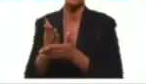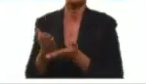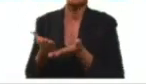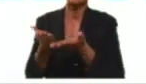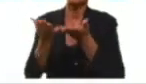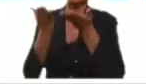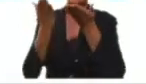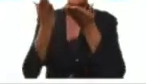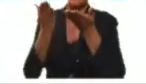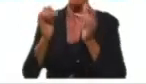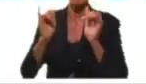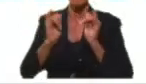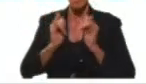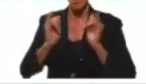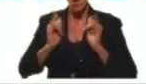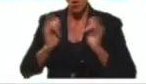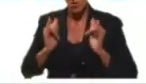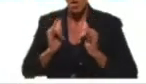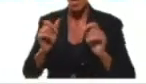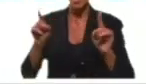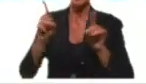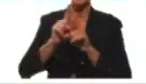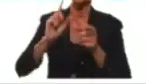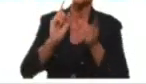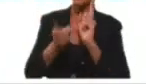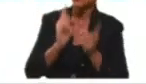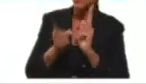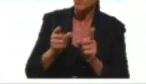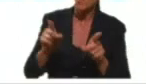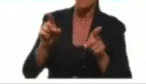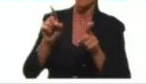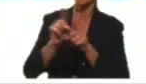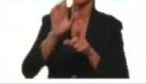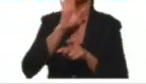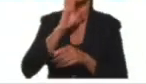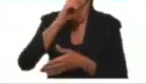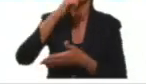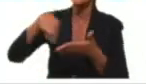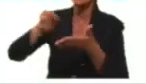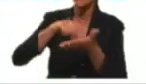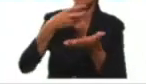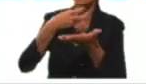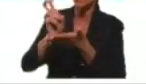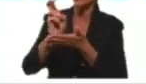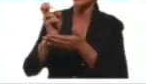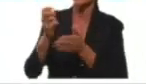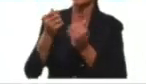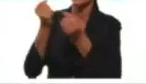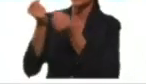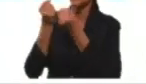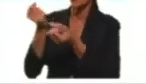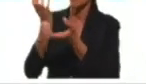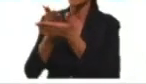i szybkość jazdy koleją, zwiększone zostało bezpieczeństwo podróży, zlikwidowano wykluczenie transportowe już w wielu